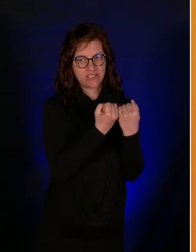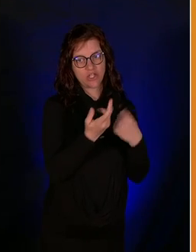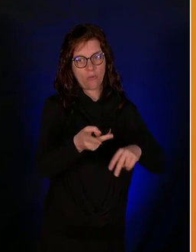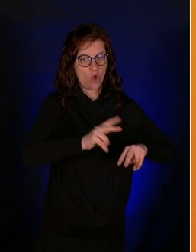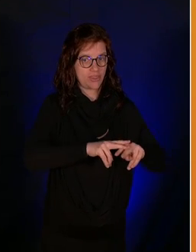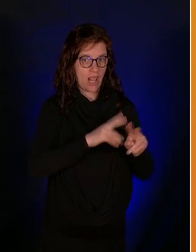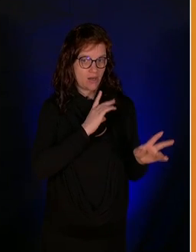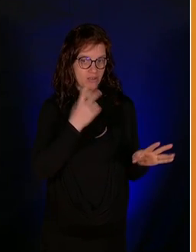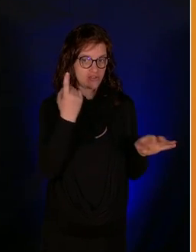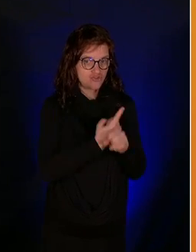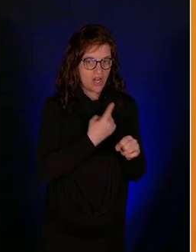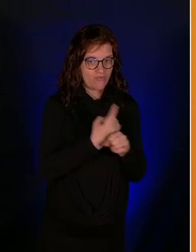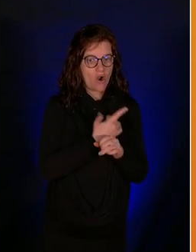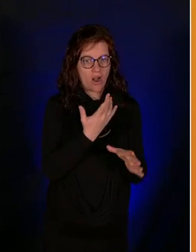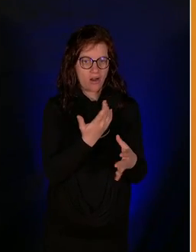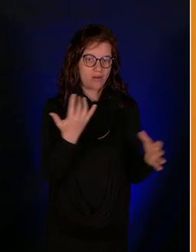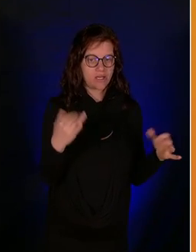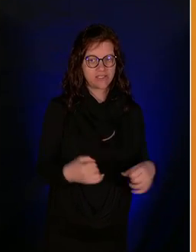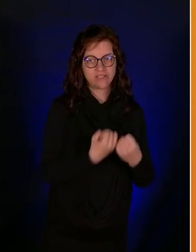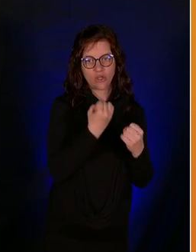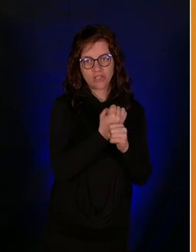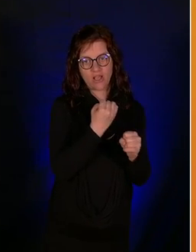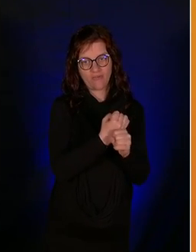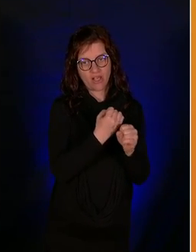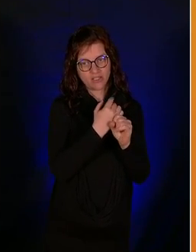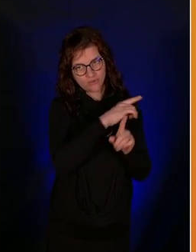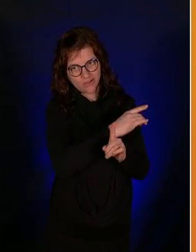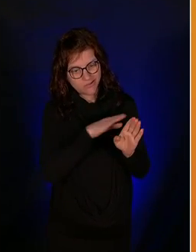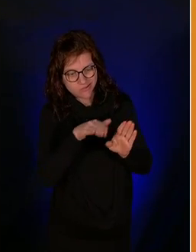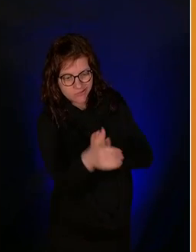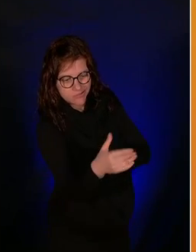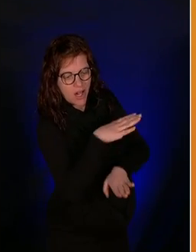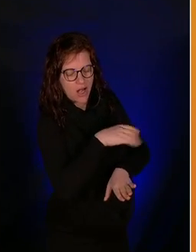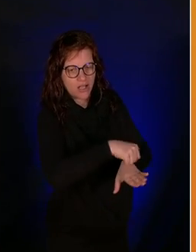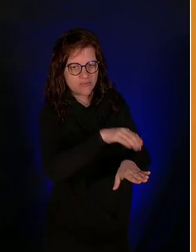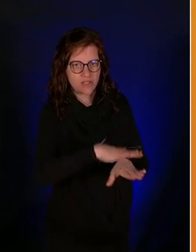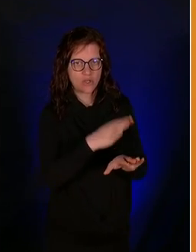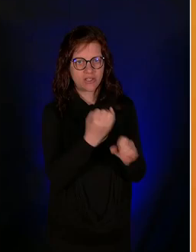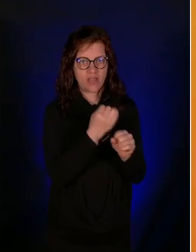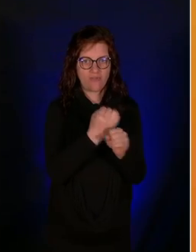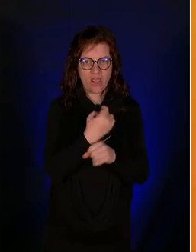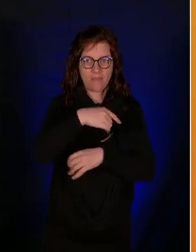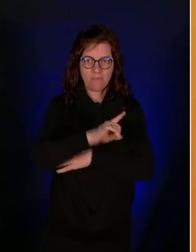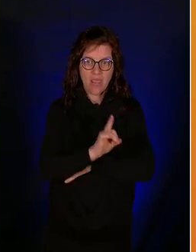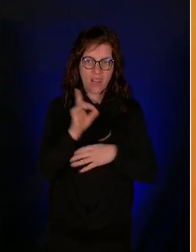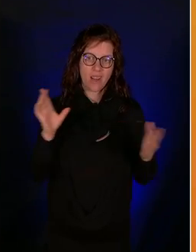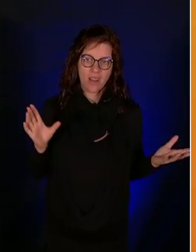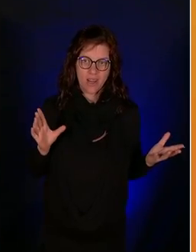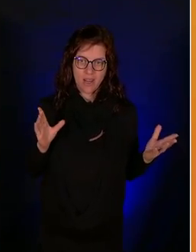chaque accident grave du travail, vous avez un inspecteur ou une inspectrice du travail, hein, mais nous ne sommes plus que